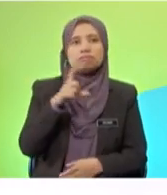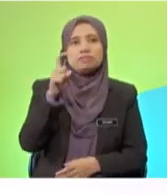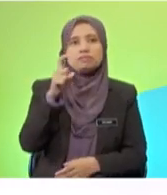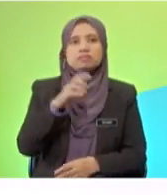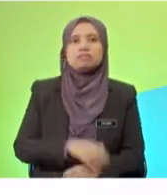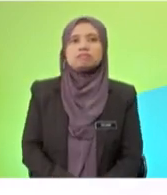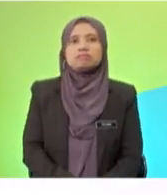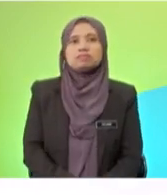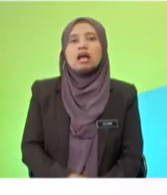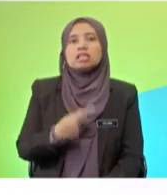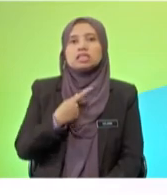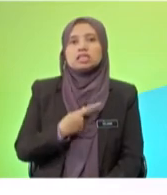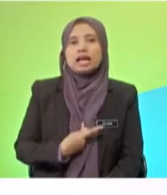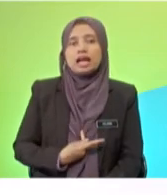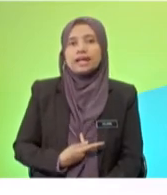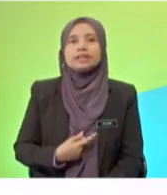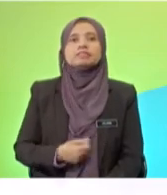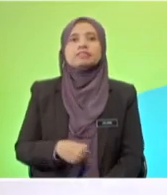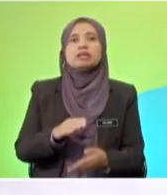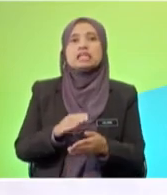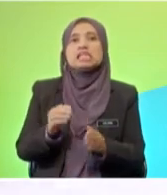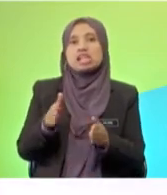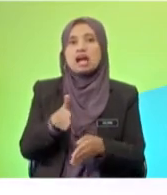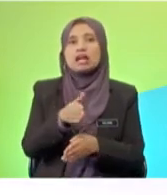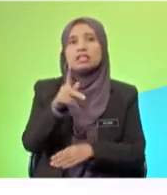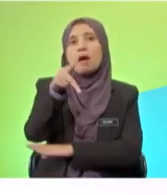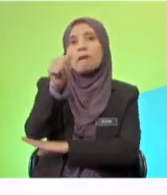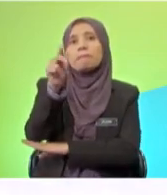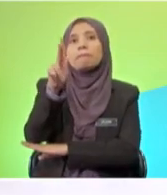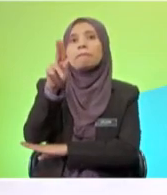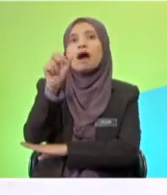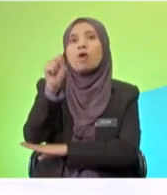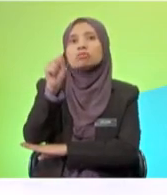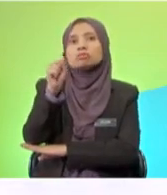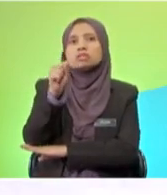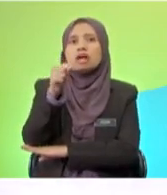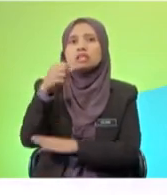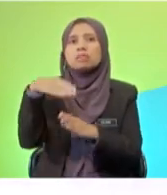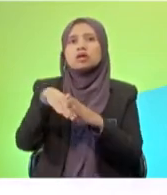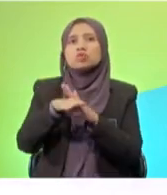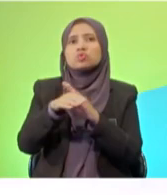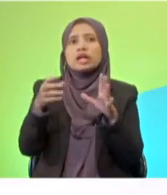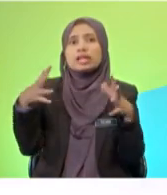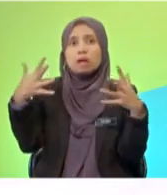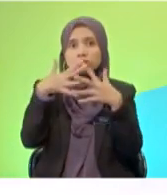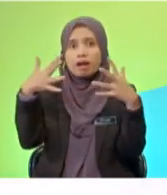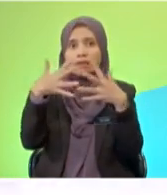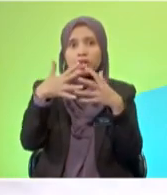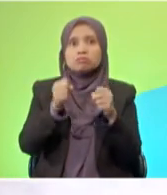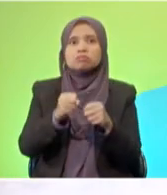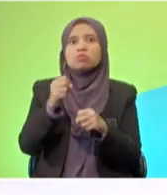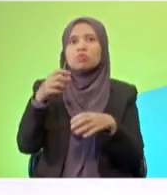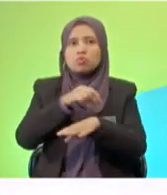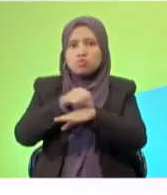kan betul memang kasihan bila kita tengok ah ikan paus kadang-kadang atau suka dicari menyebabkan luka-luka sayang Nah